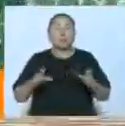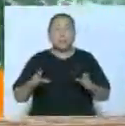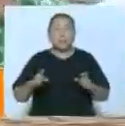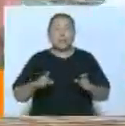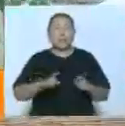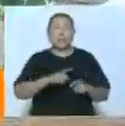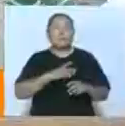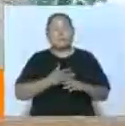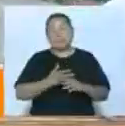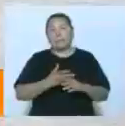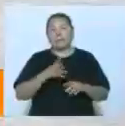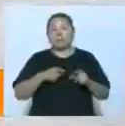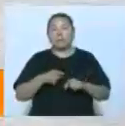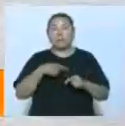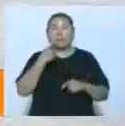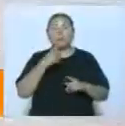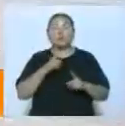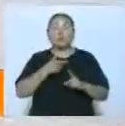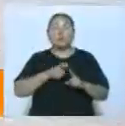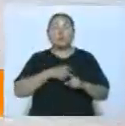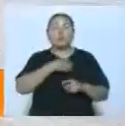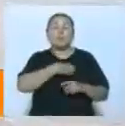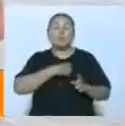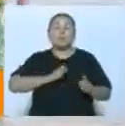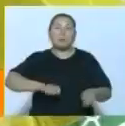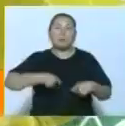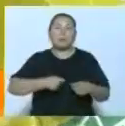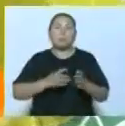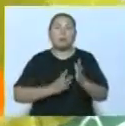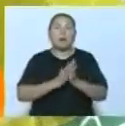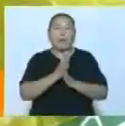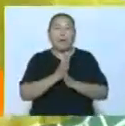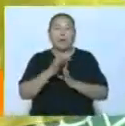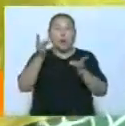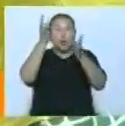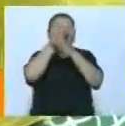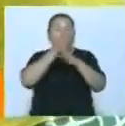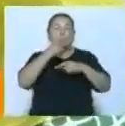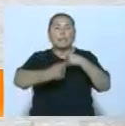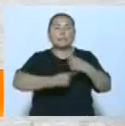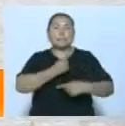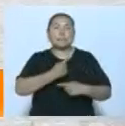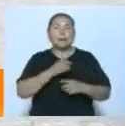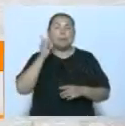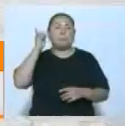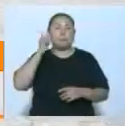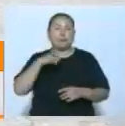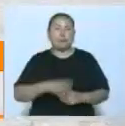мастер Эльгек Бекова. Она говорит, что очень важно передавать подрастающему поколению культурное наследие предков.